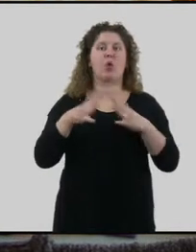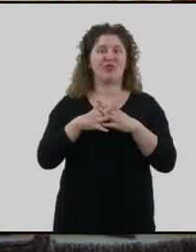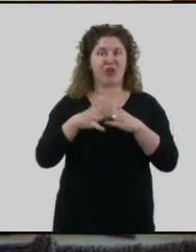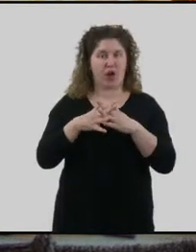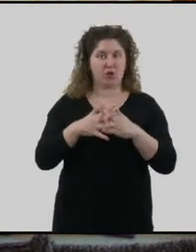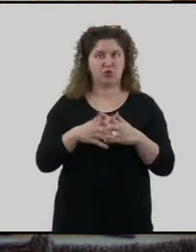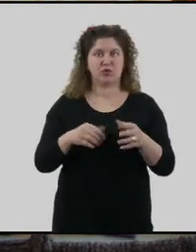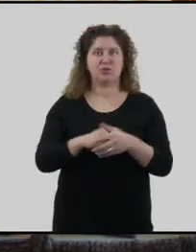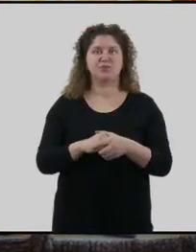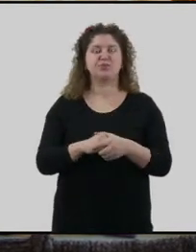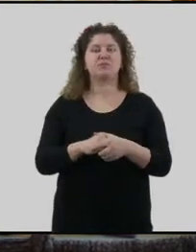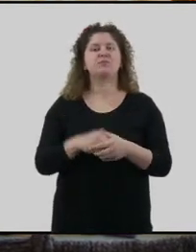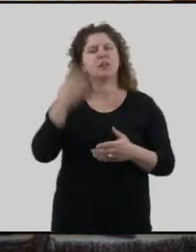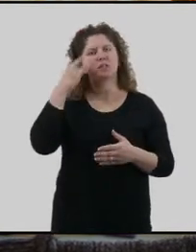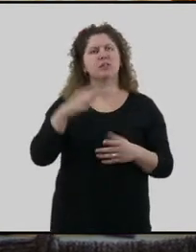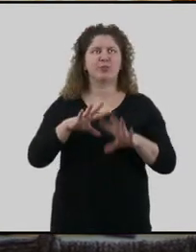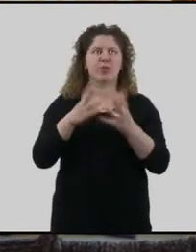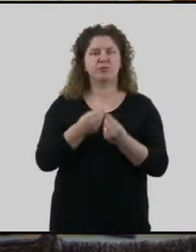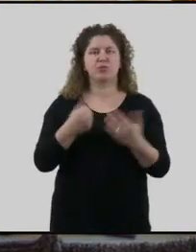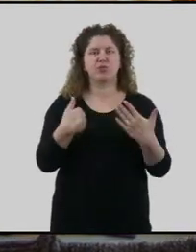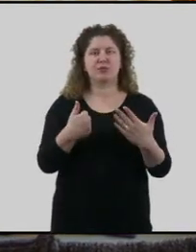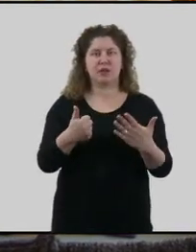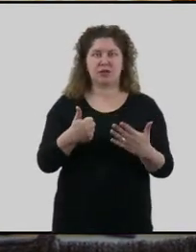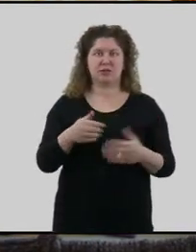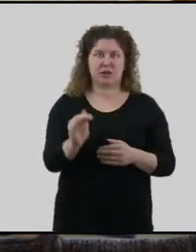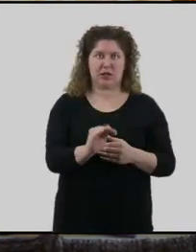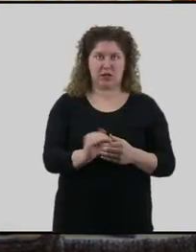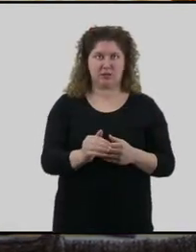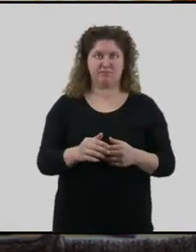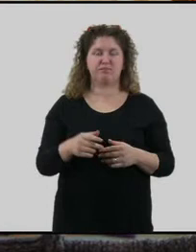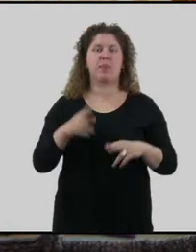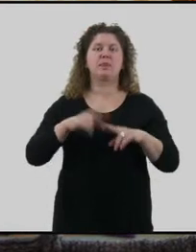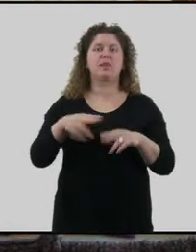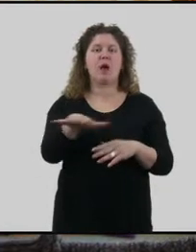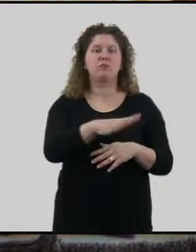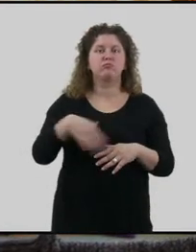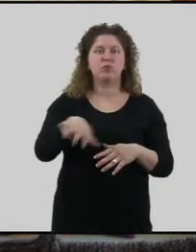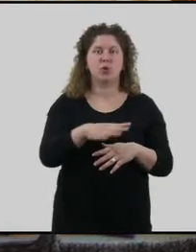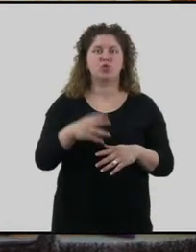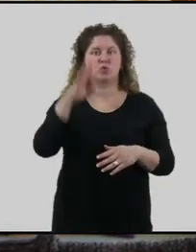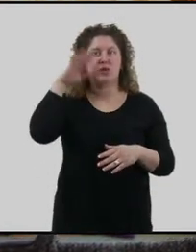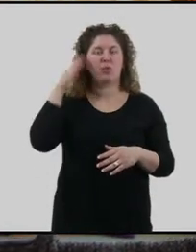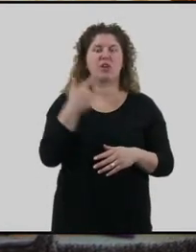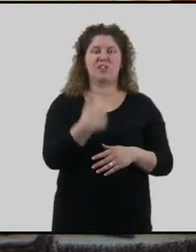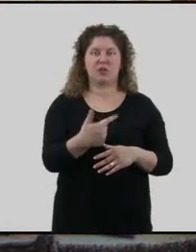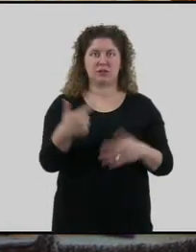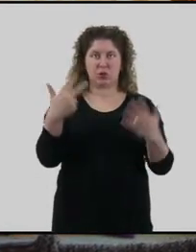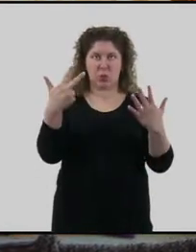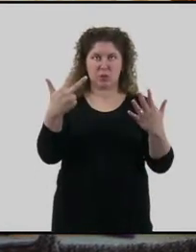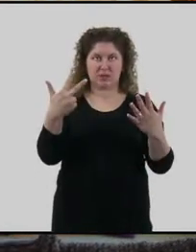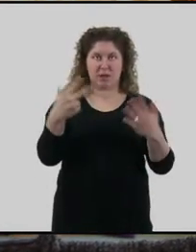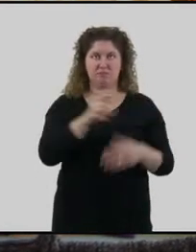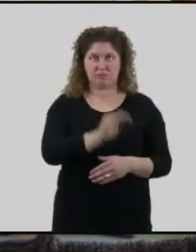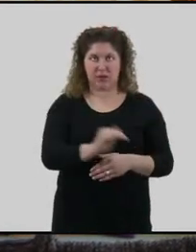u Varaždinu. Skrbimo 60 djece, na prostoru Samobora trenutno 28